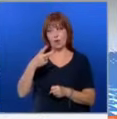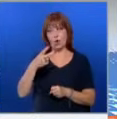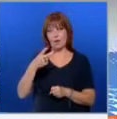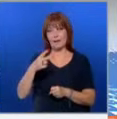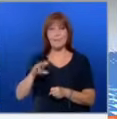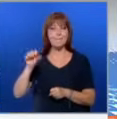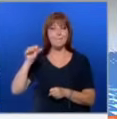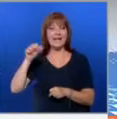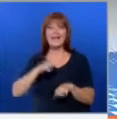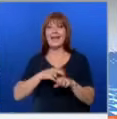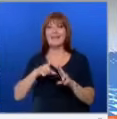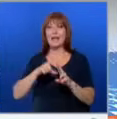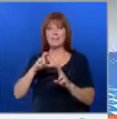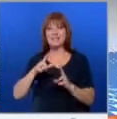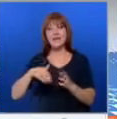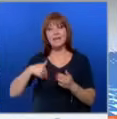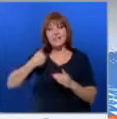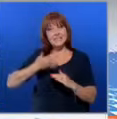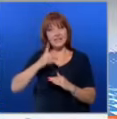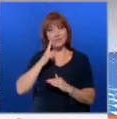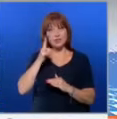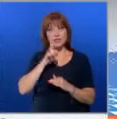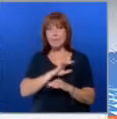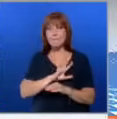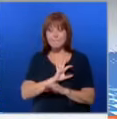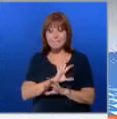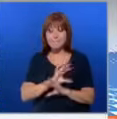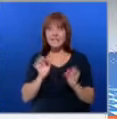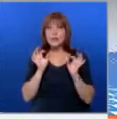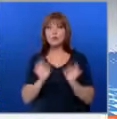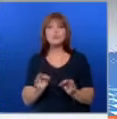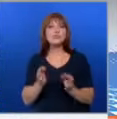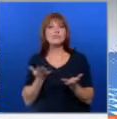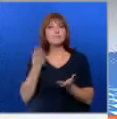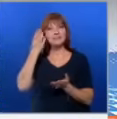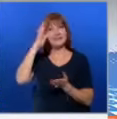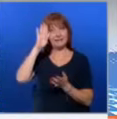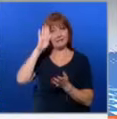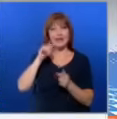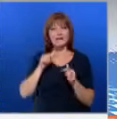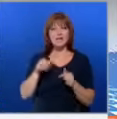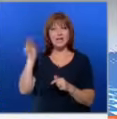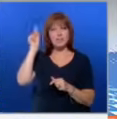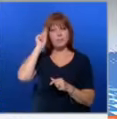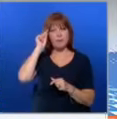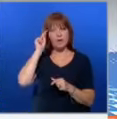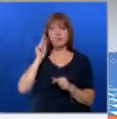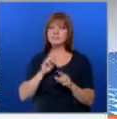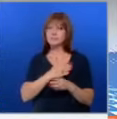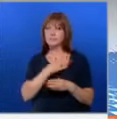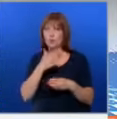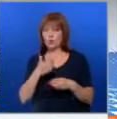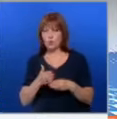партия ДПС в следващите дни, без да се уточнява конкретната дата. Сега, да си припомним и да обобщим до